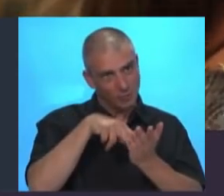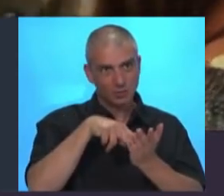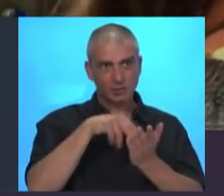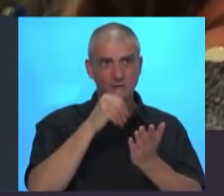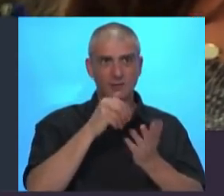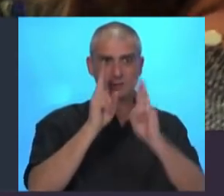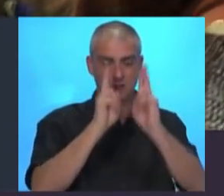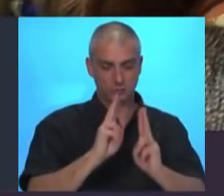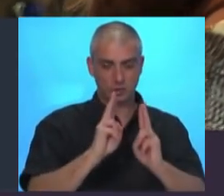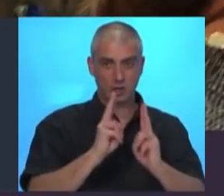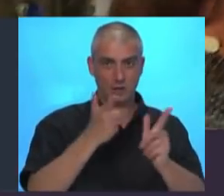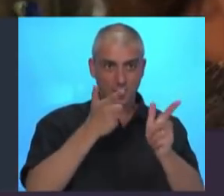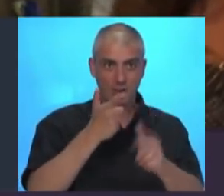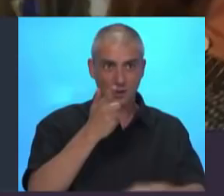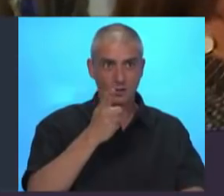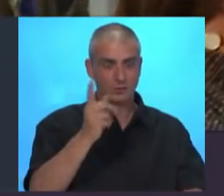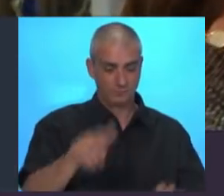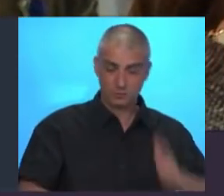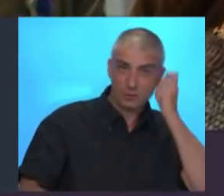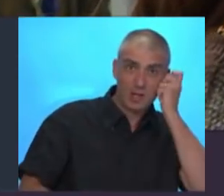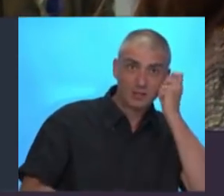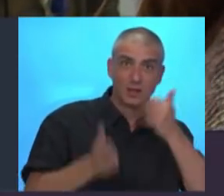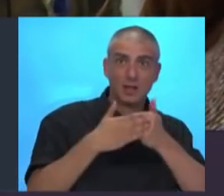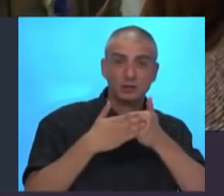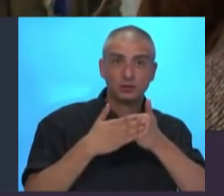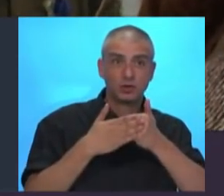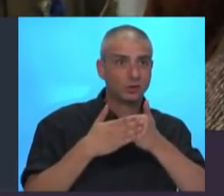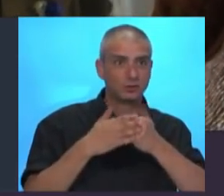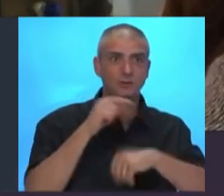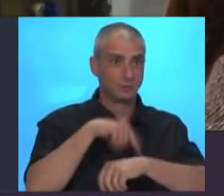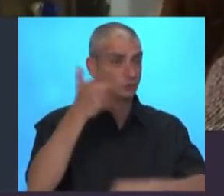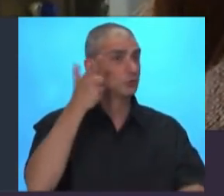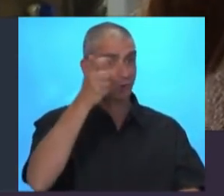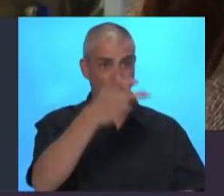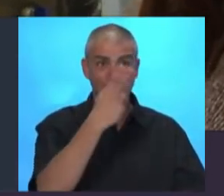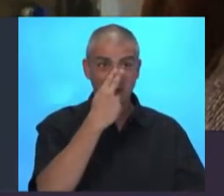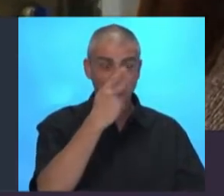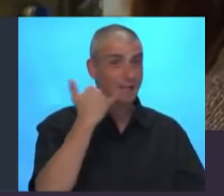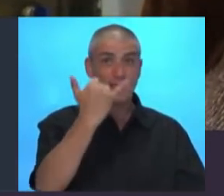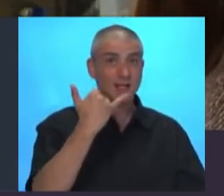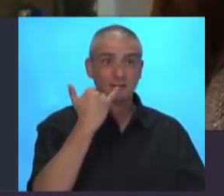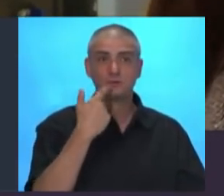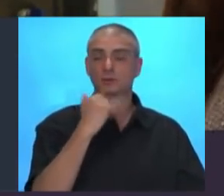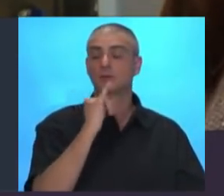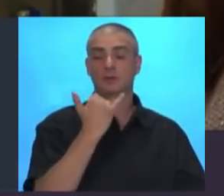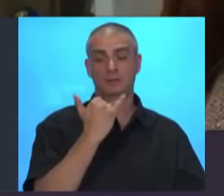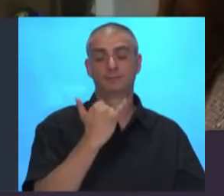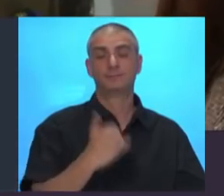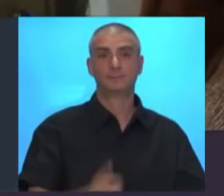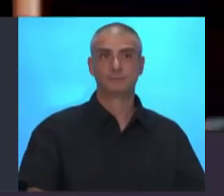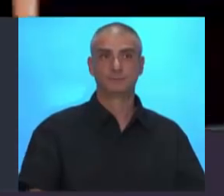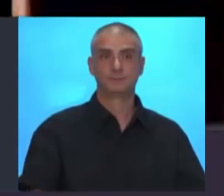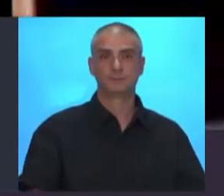יעצור בעמידה שלו, הוא יענה לאשתו. תוך כדי שהוא יורה, את ניסית? להתקשר,